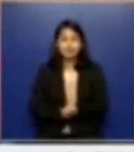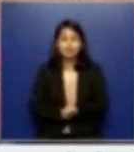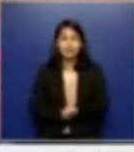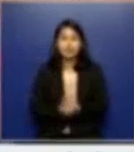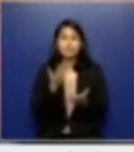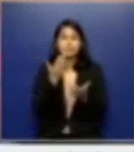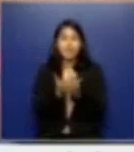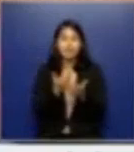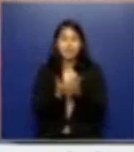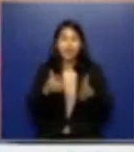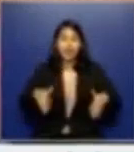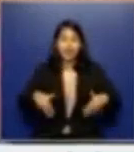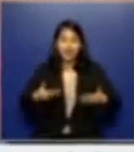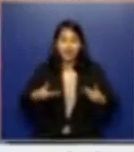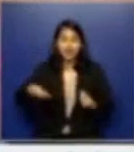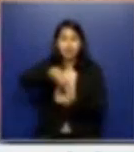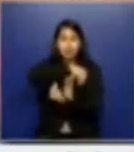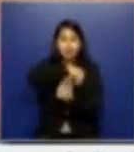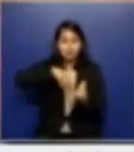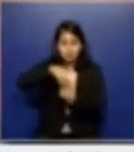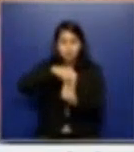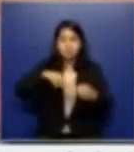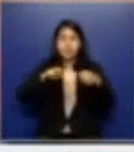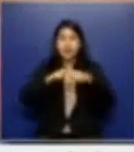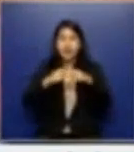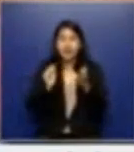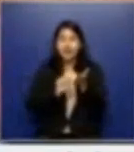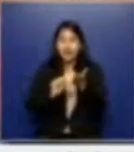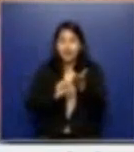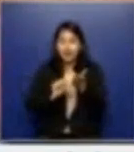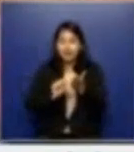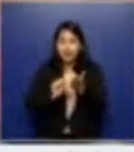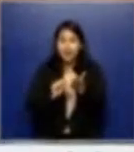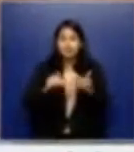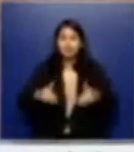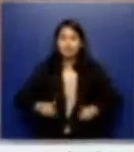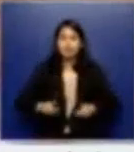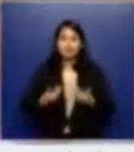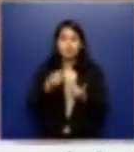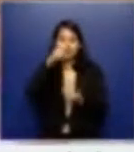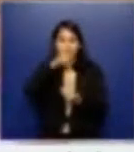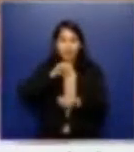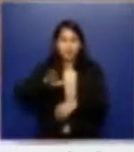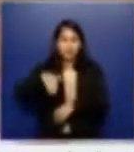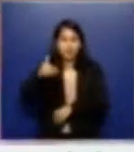ายได้เม็ดเงินที่จะมาหล่อเลี้ยงพี่น้องประชาชนแก้ปัญหาปากท้องเนี่ยแล้วก็ชุบชีวิตประเทศเนี่ย